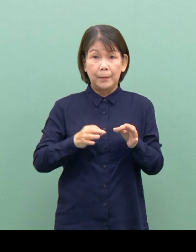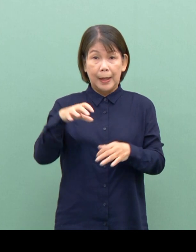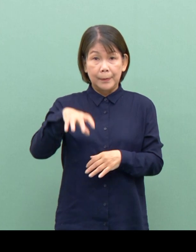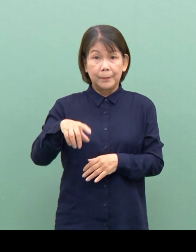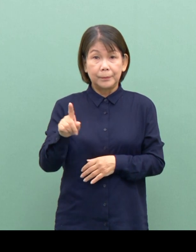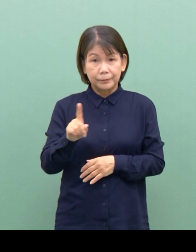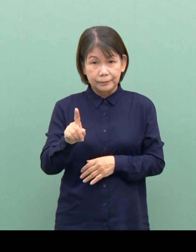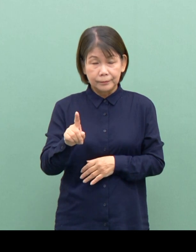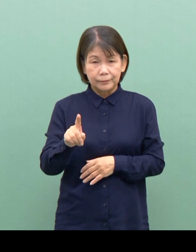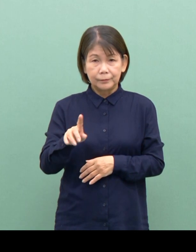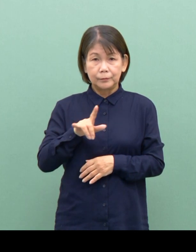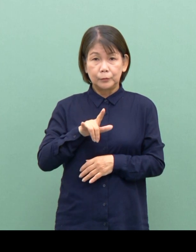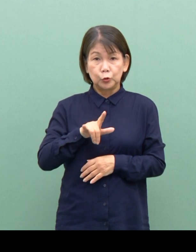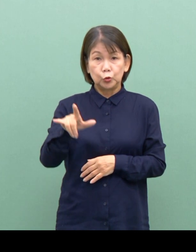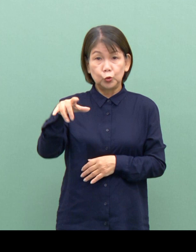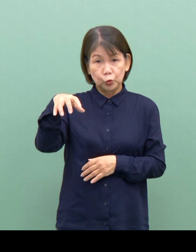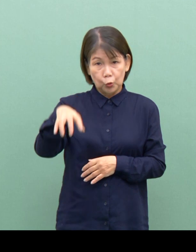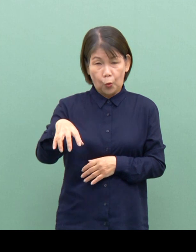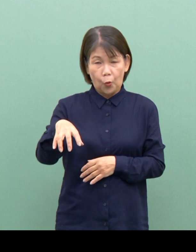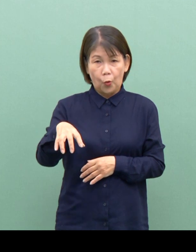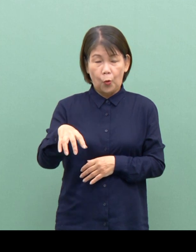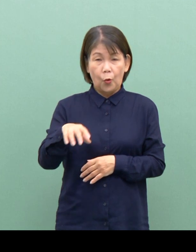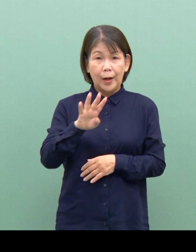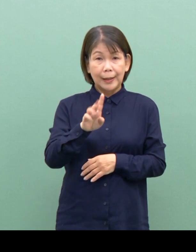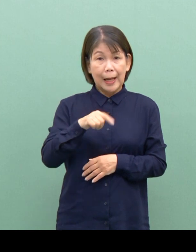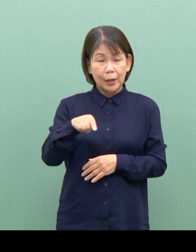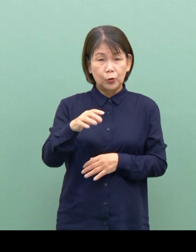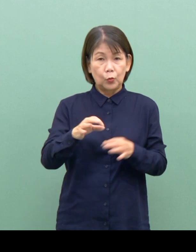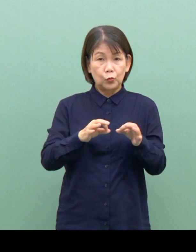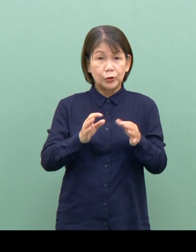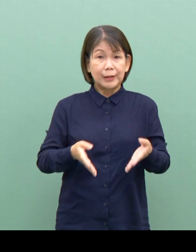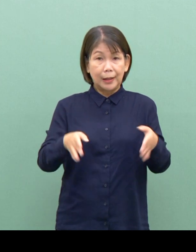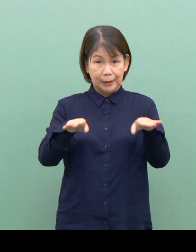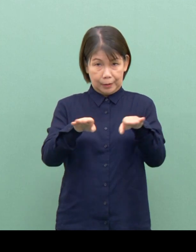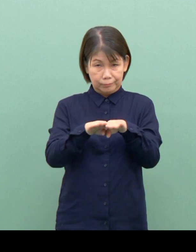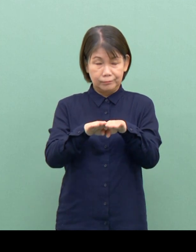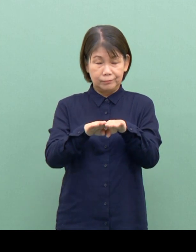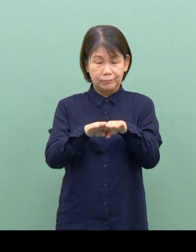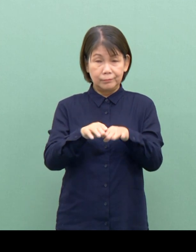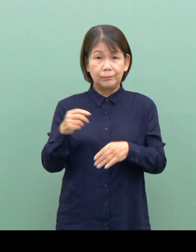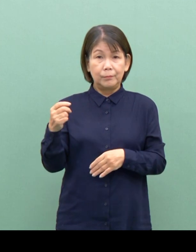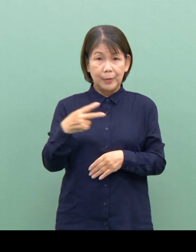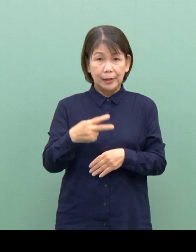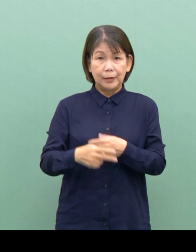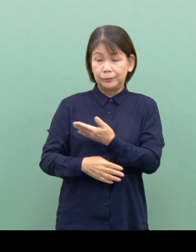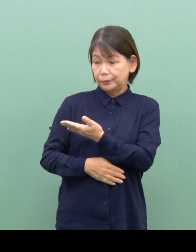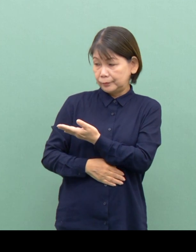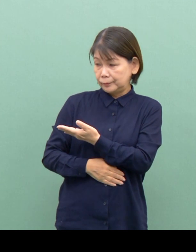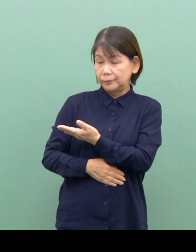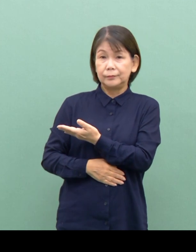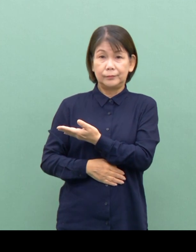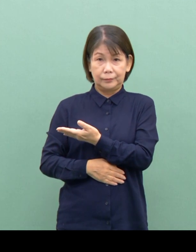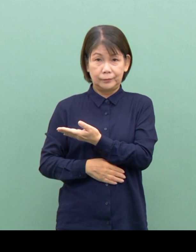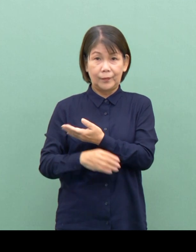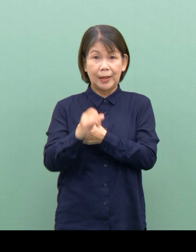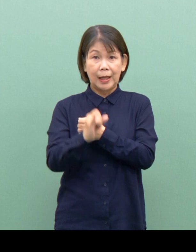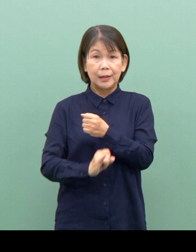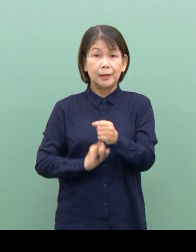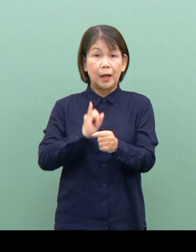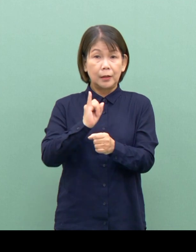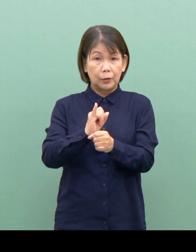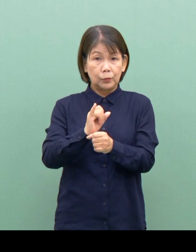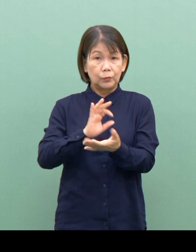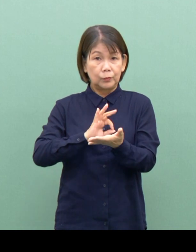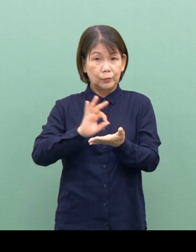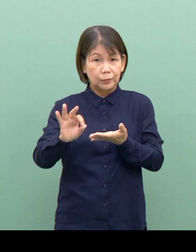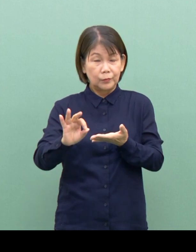長崎俵物は長崎空港や長崎県物産館などで販売しています。長崎県水産加工振興